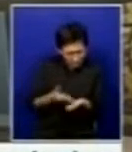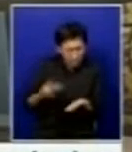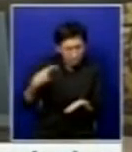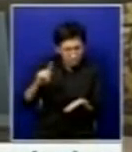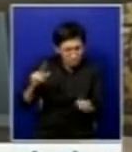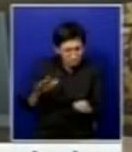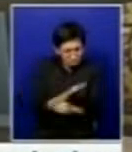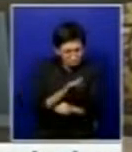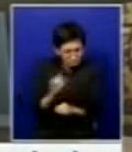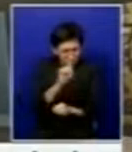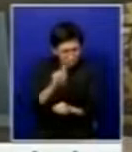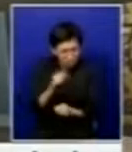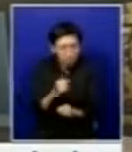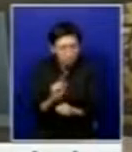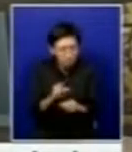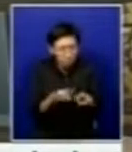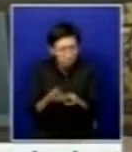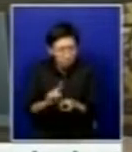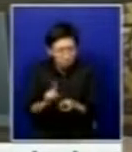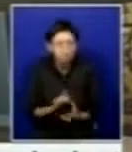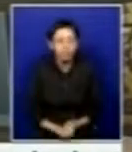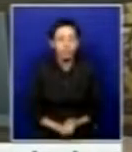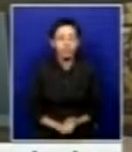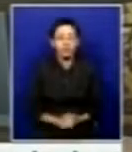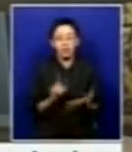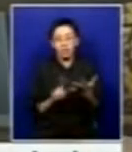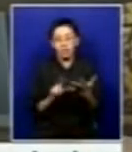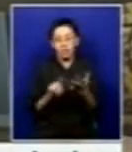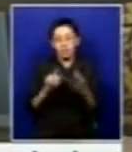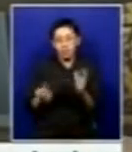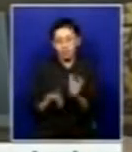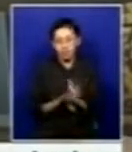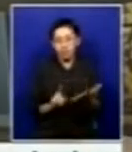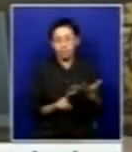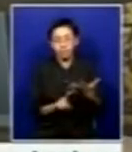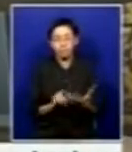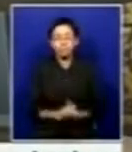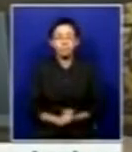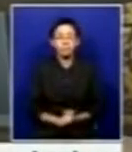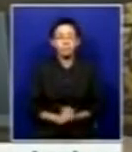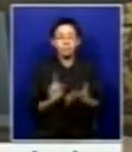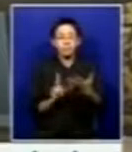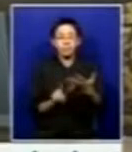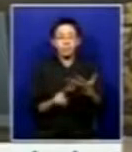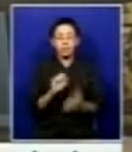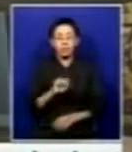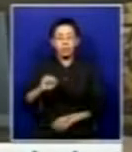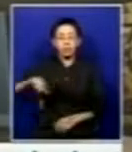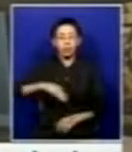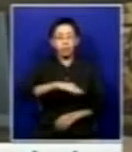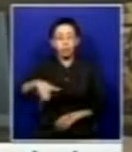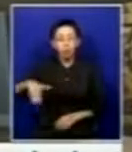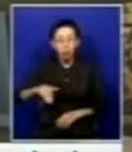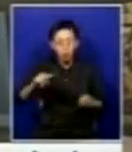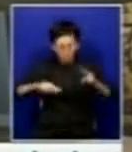ประการสุดท้ายครับท่านประธานครับต้องดูว่าสภาแห่งนี้ระบบตรวจส